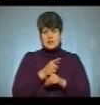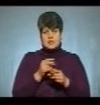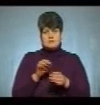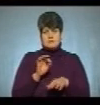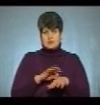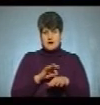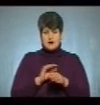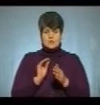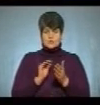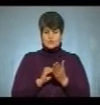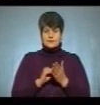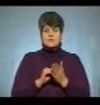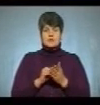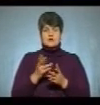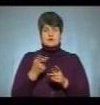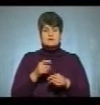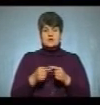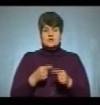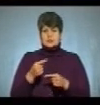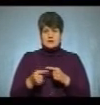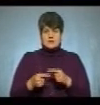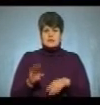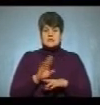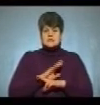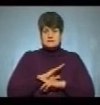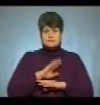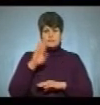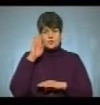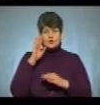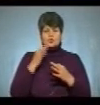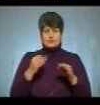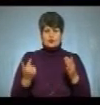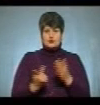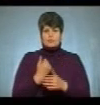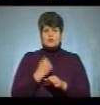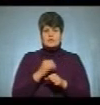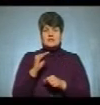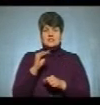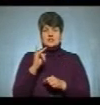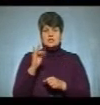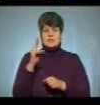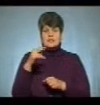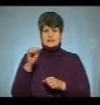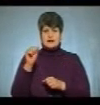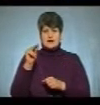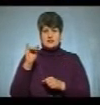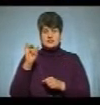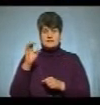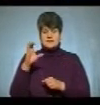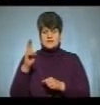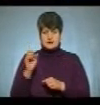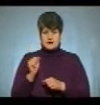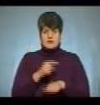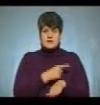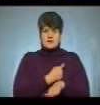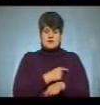12-річного тернополянина Романа Кулака, дозволили знову працювати у Жидачівській лікарні. Таке рішення прийняли сьогодні в Львівському